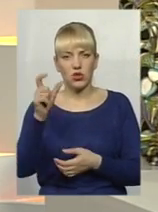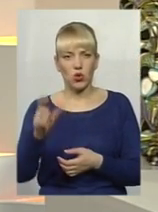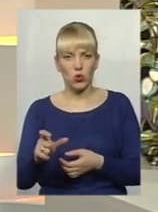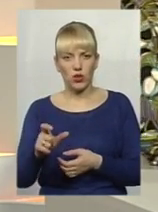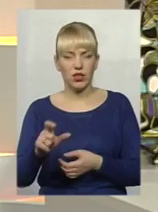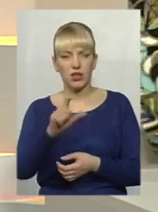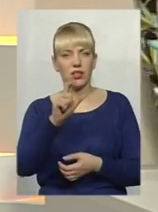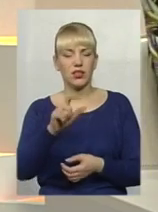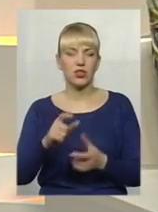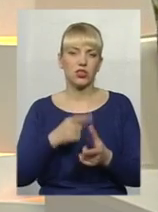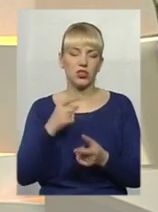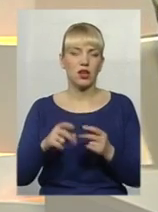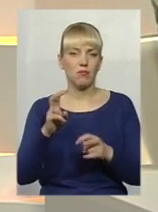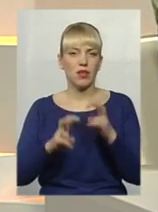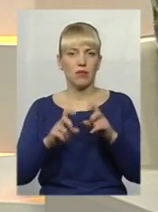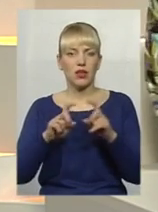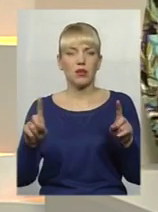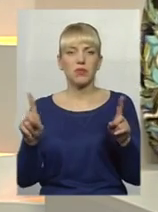з підприємства, яке, власне,